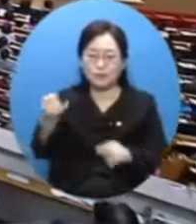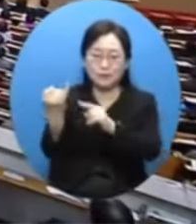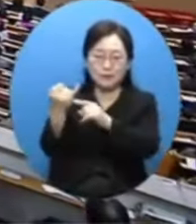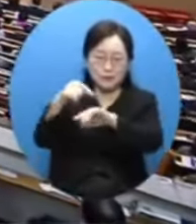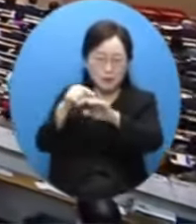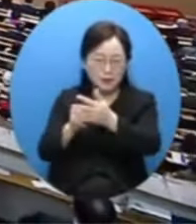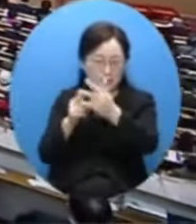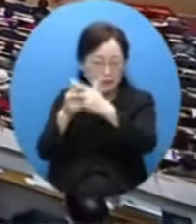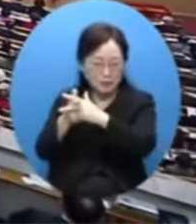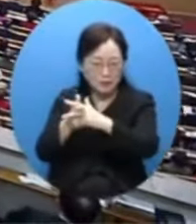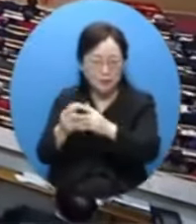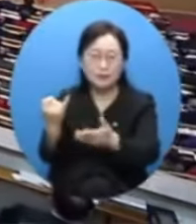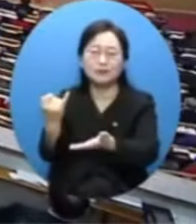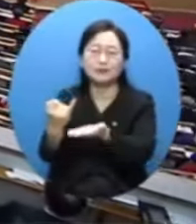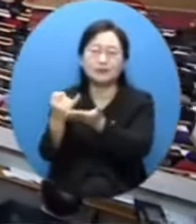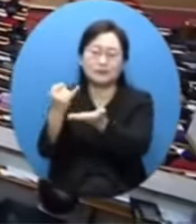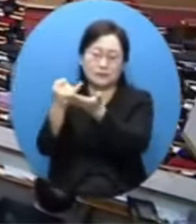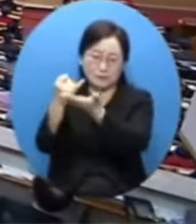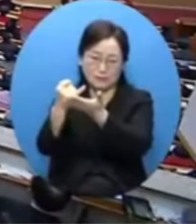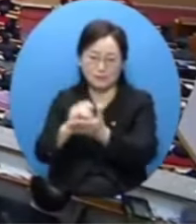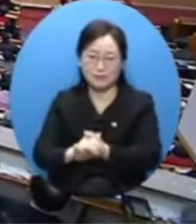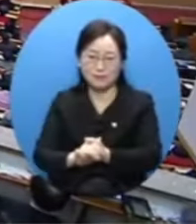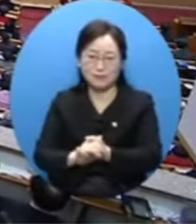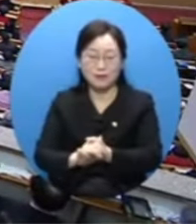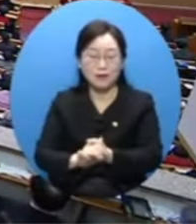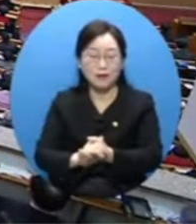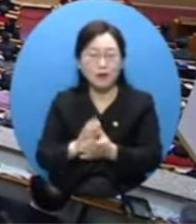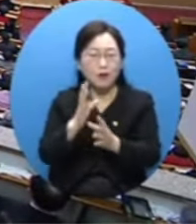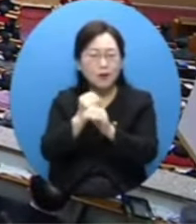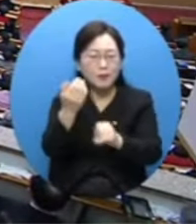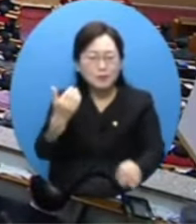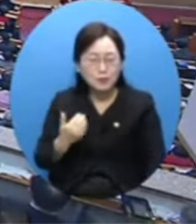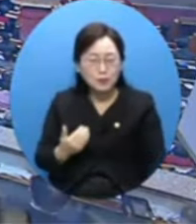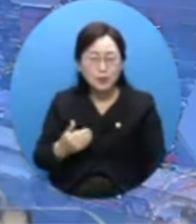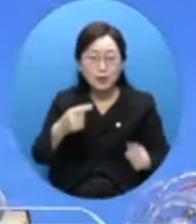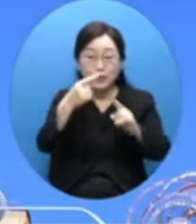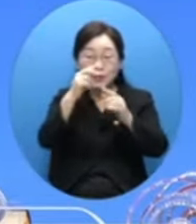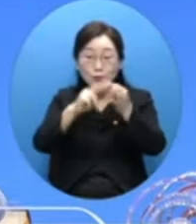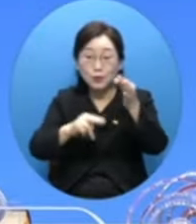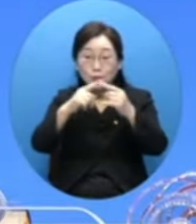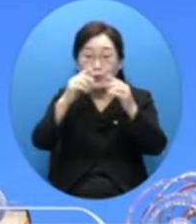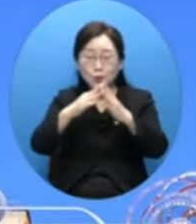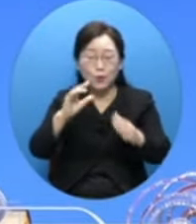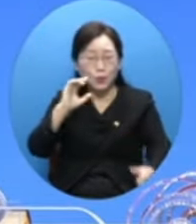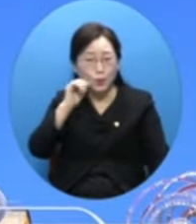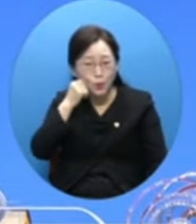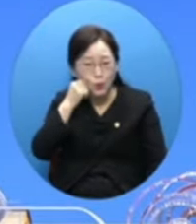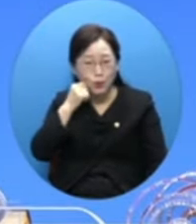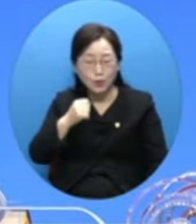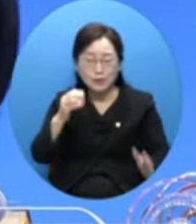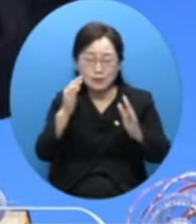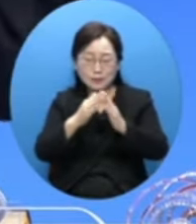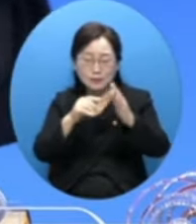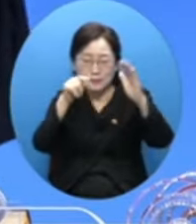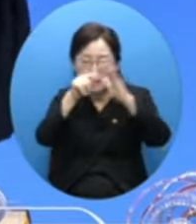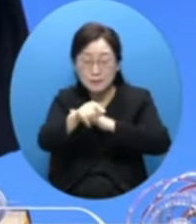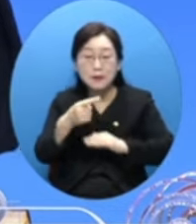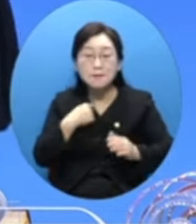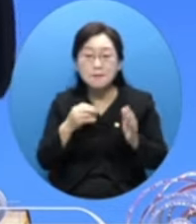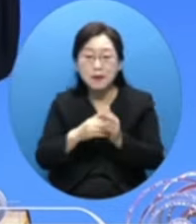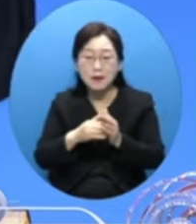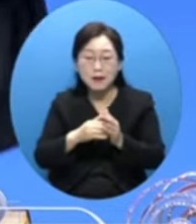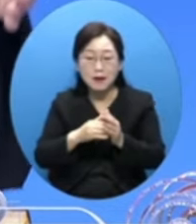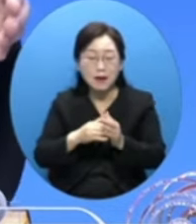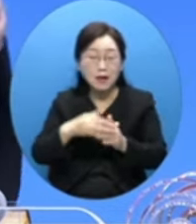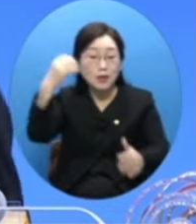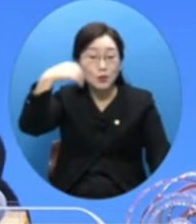그를 칭찬하셨습니다. 수년 전에 저에게 어렵게 사시는 성도님을 신방했을 때였습니다. 영등포 로터에서 멀지